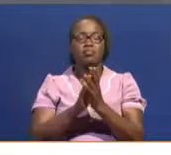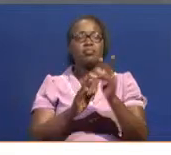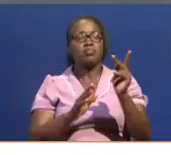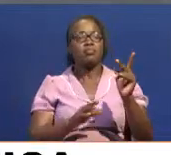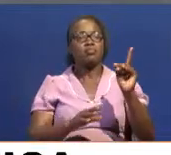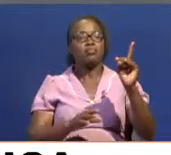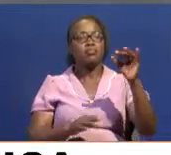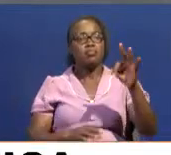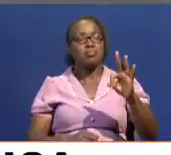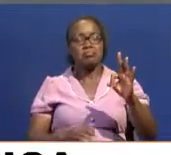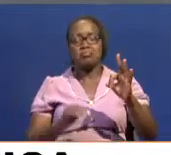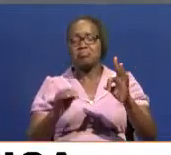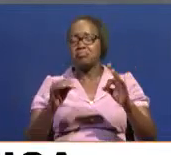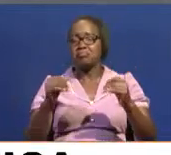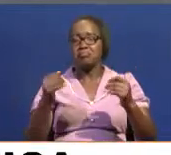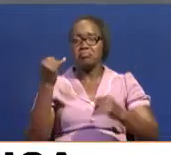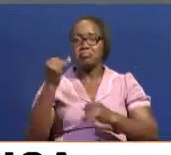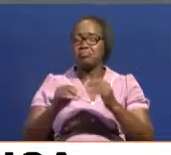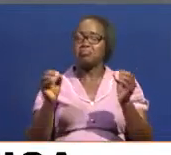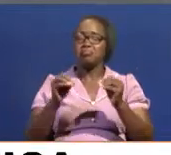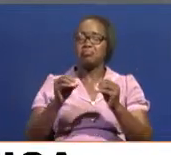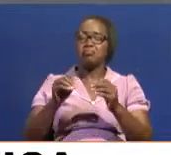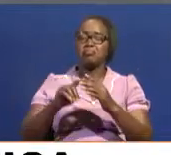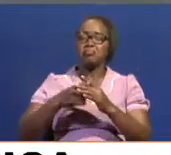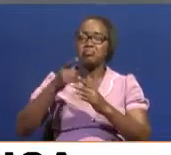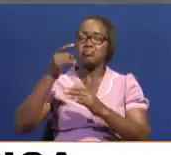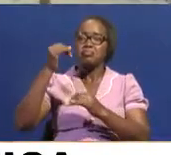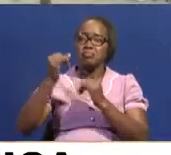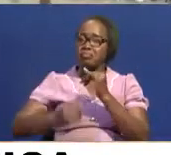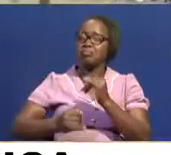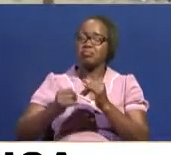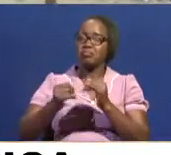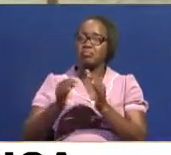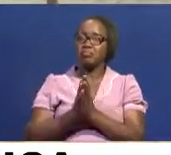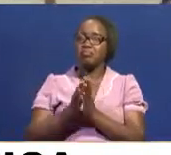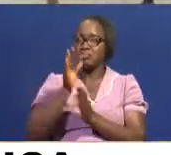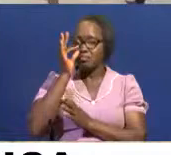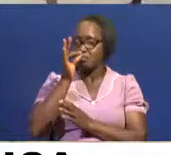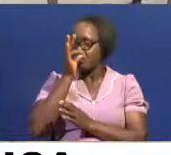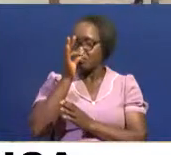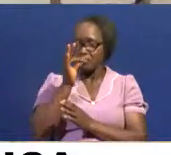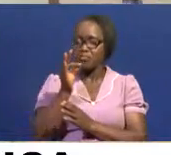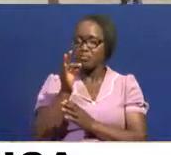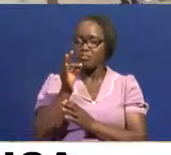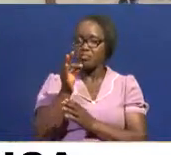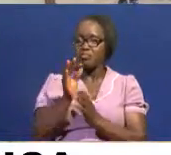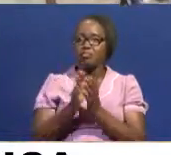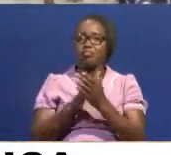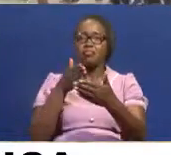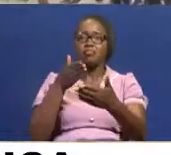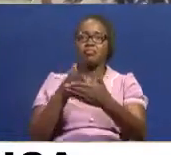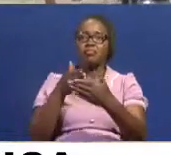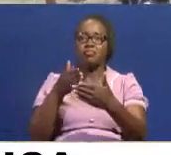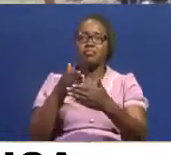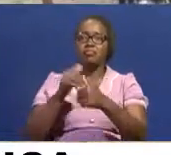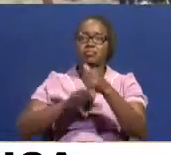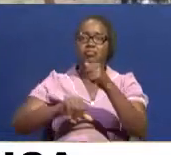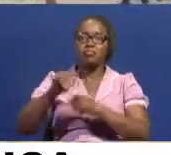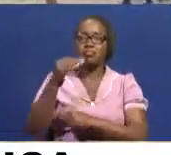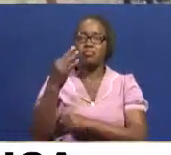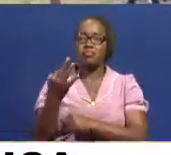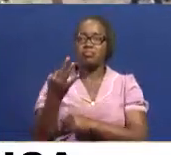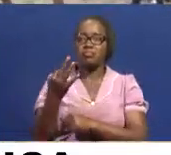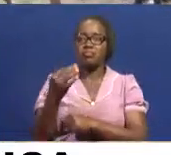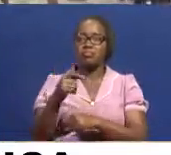ilikosa kukamilika baada ya kuchelewa kuanza katika uwanja wa Kamkunji mjini Nyeri. Mechi hiyo ilisimamishwa katika seti ya tatu